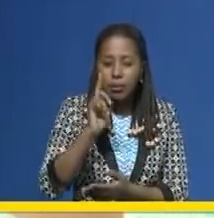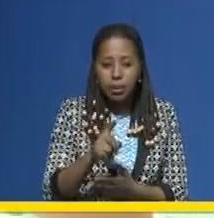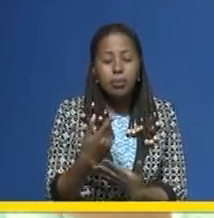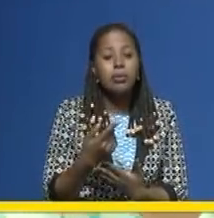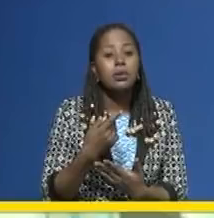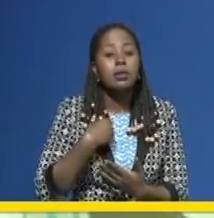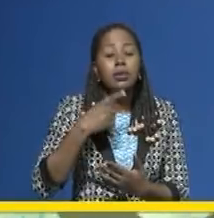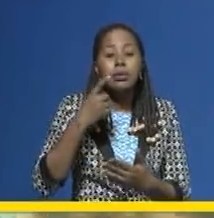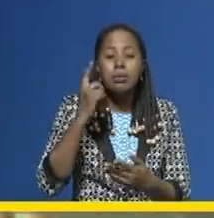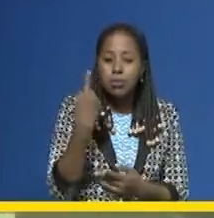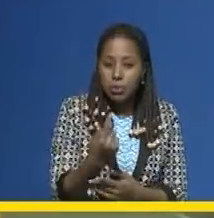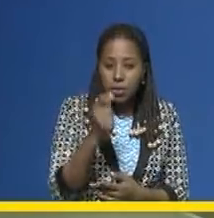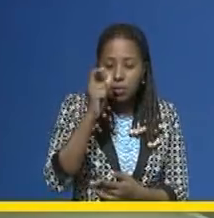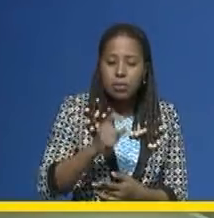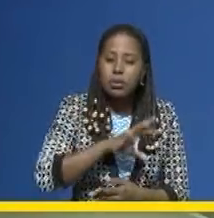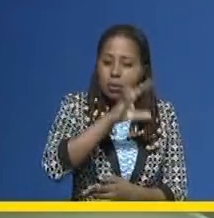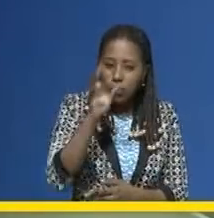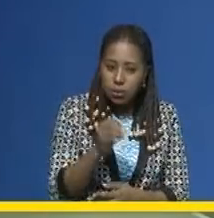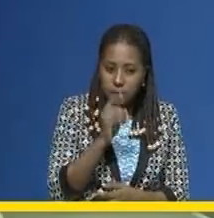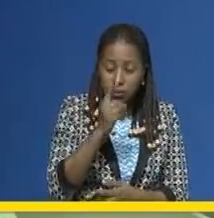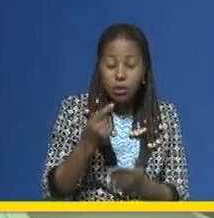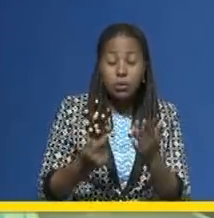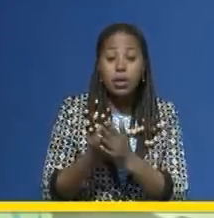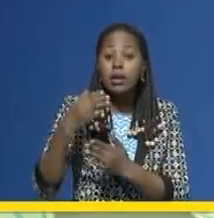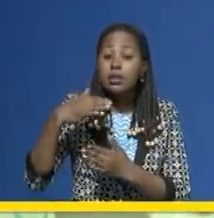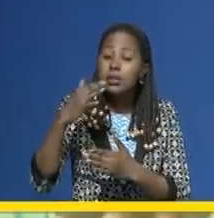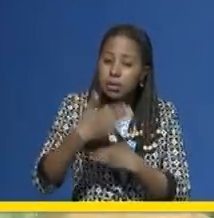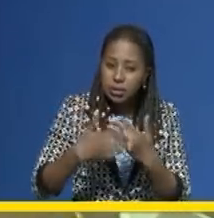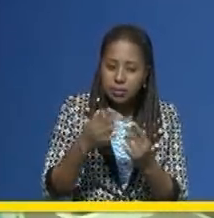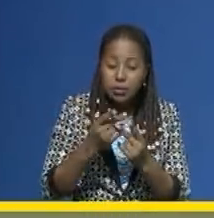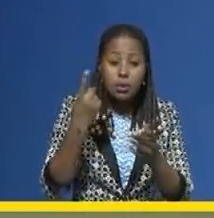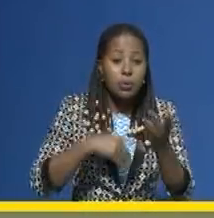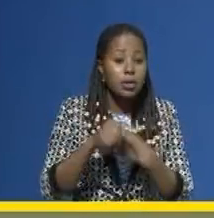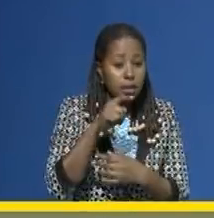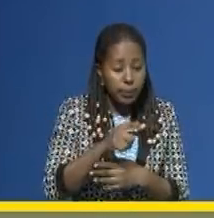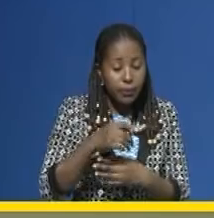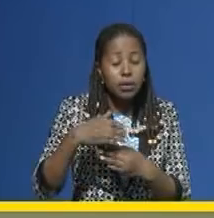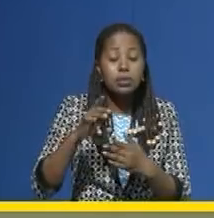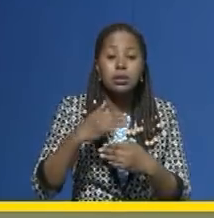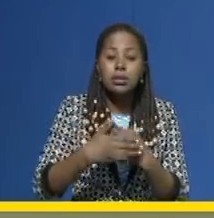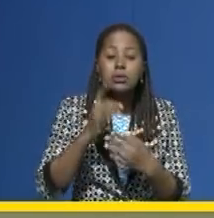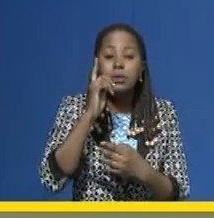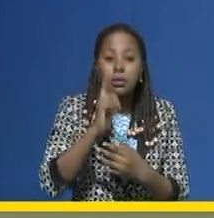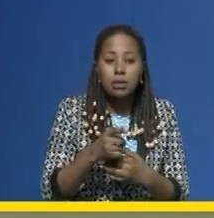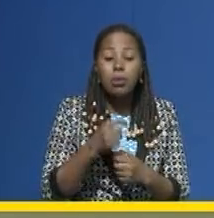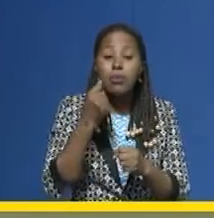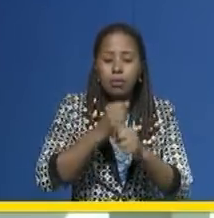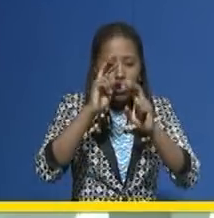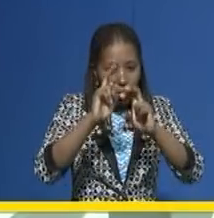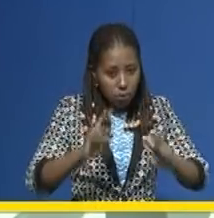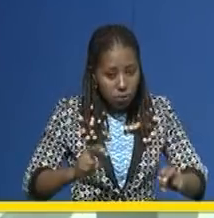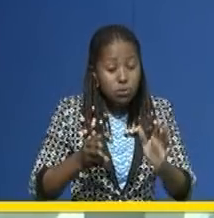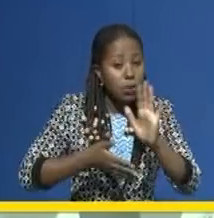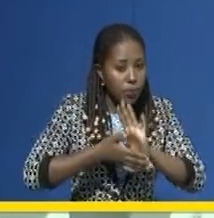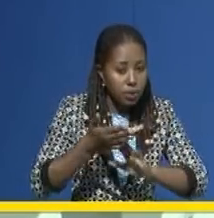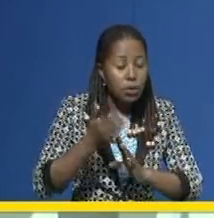katika lango la wageni wote au abiria wanaotoka nje nchi na kuingia hapa ndani ya nchi wakiwa wanafanyiwa ukaguzi wa